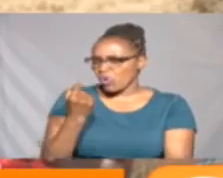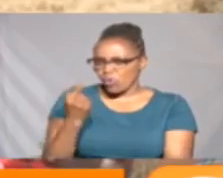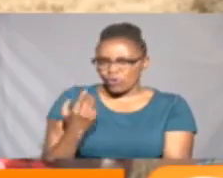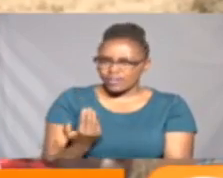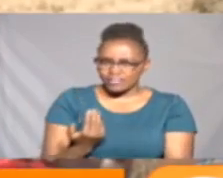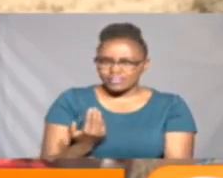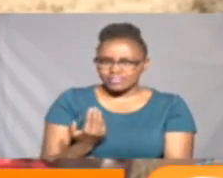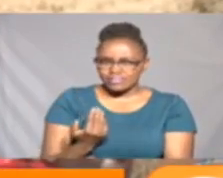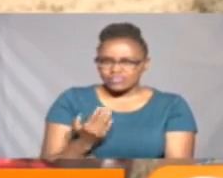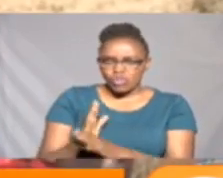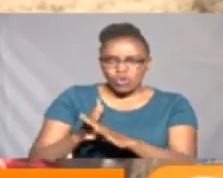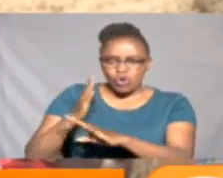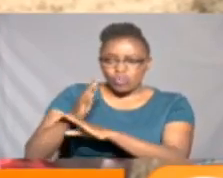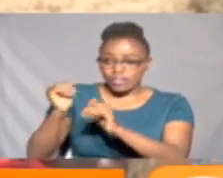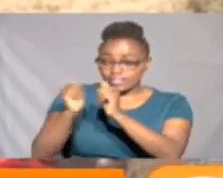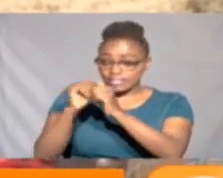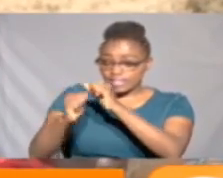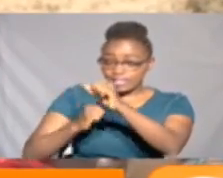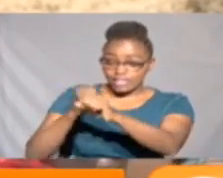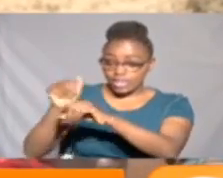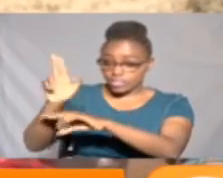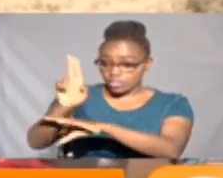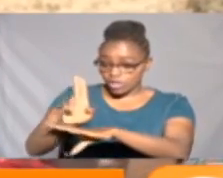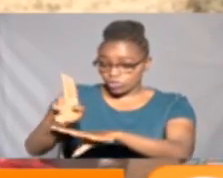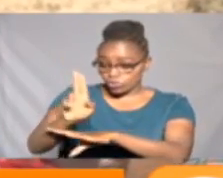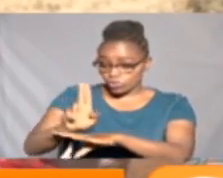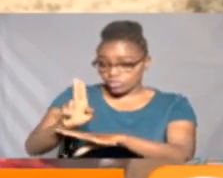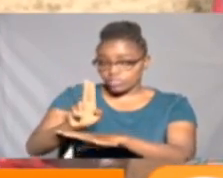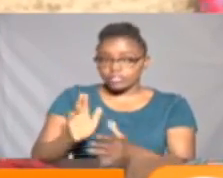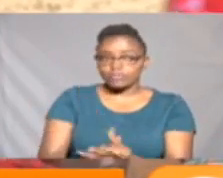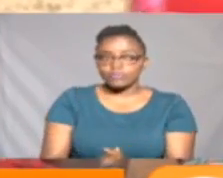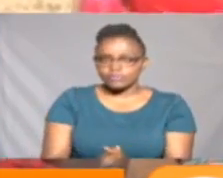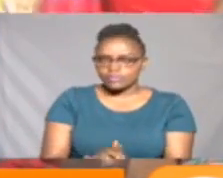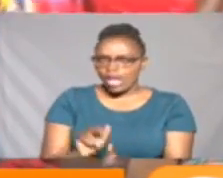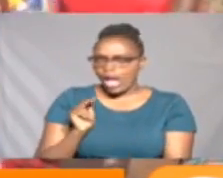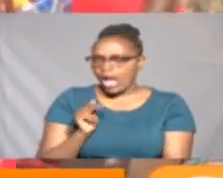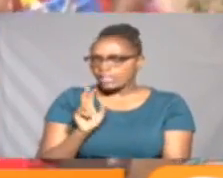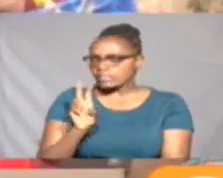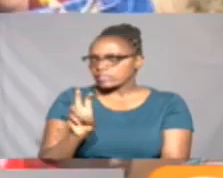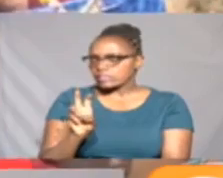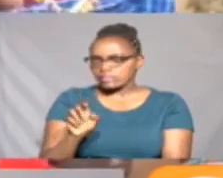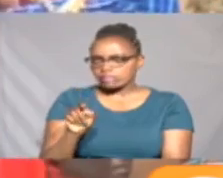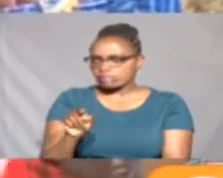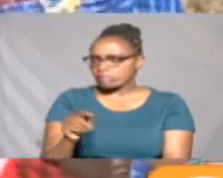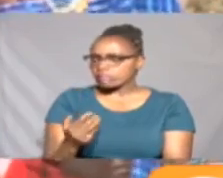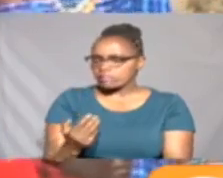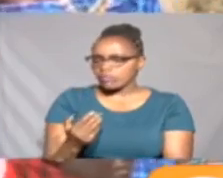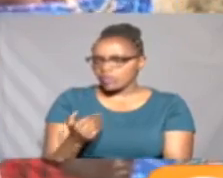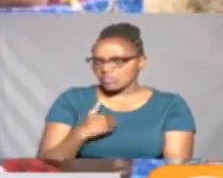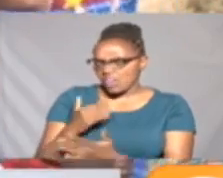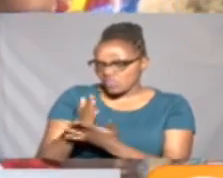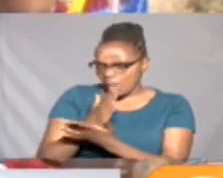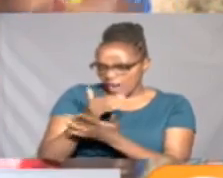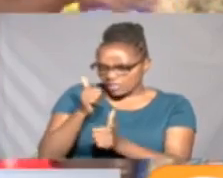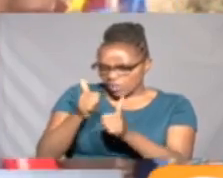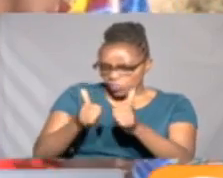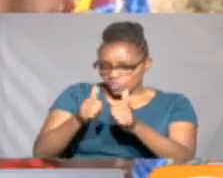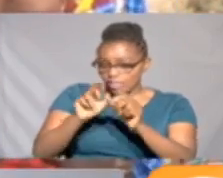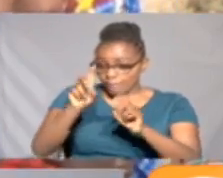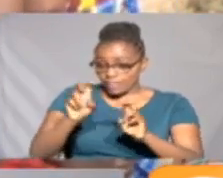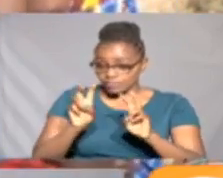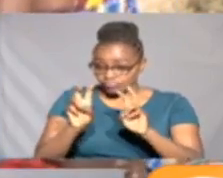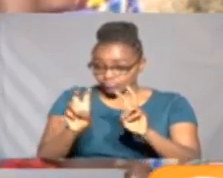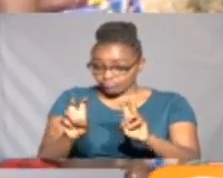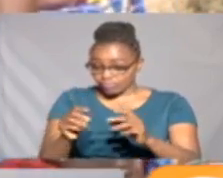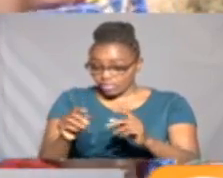tumeiva zaidi ya miaka kumi. Na tumeona kuna sehemu lazima